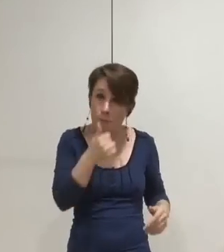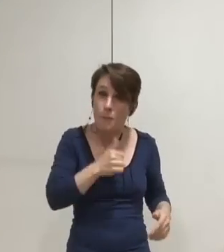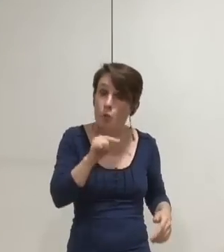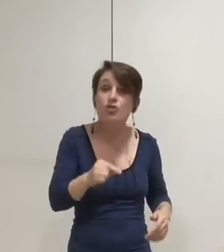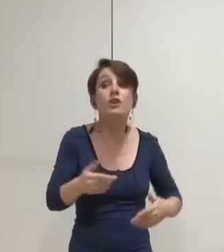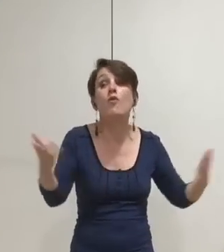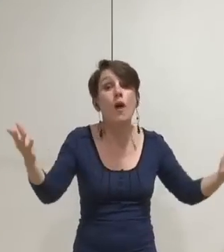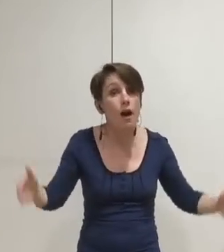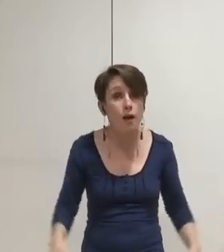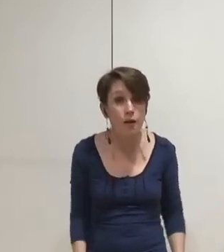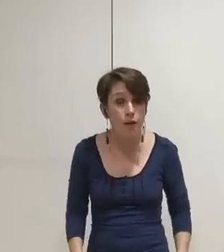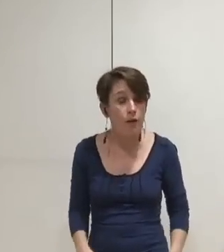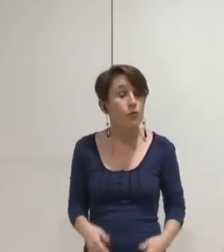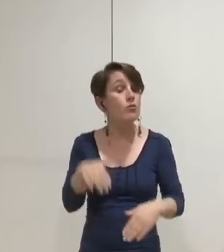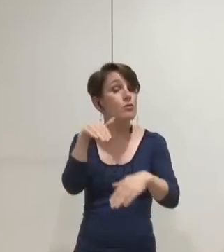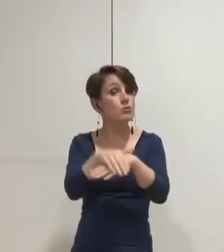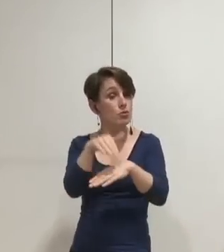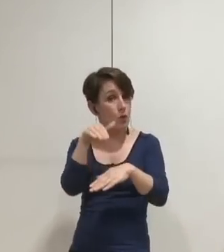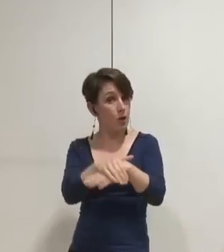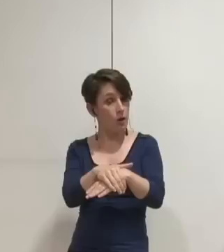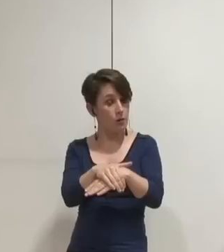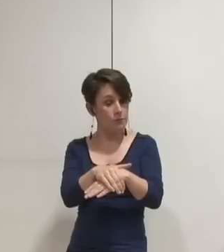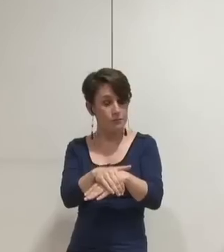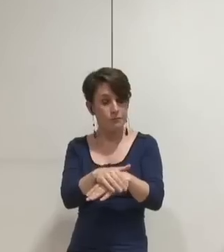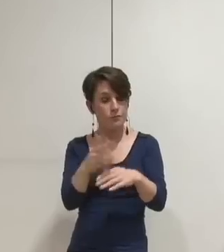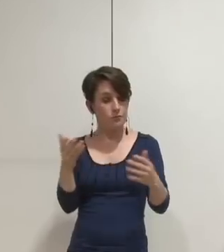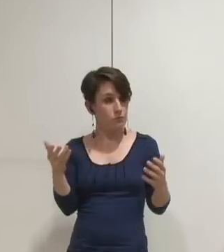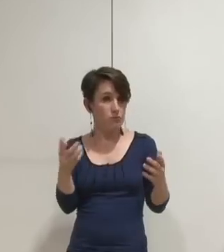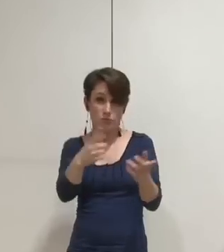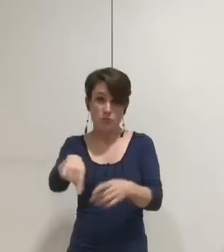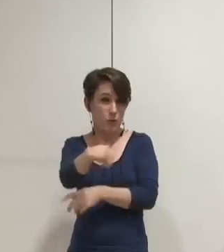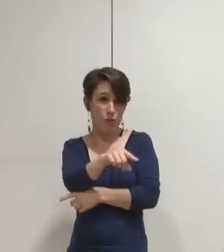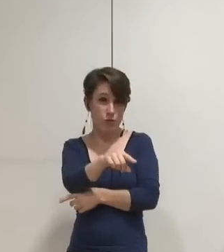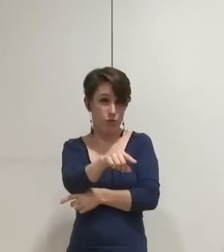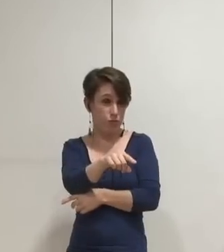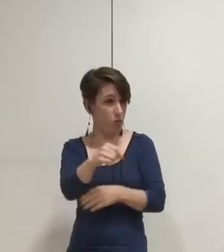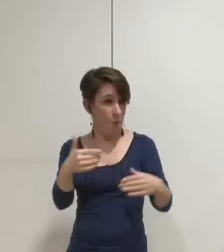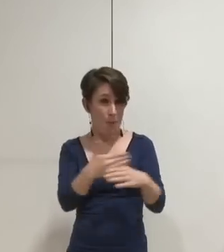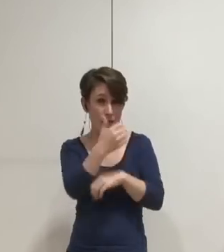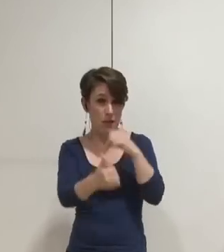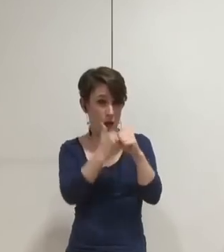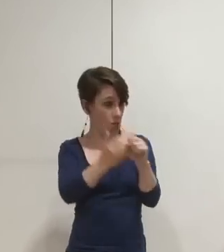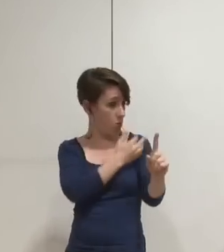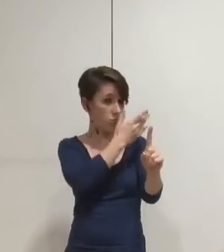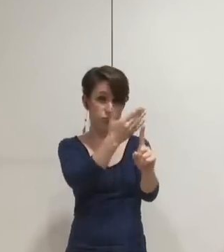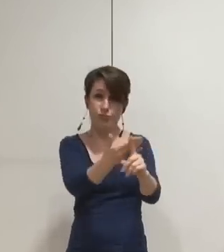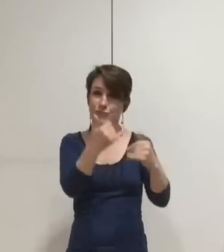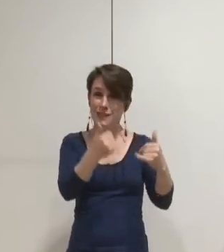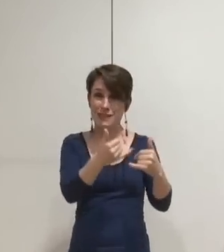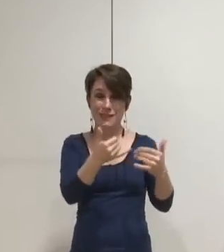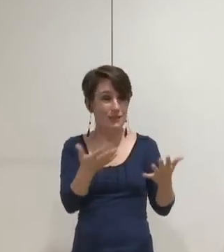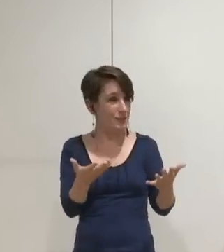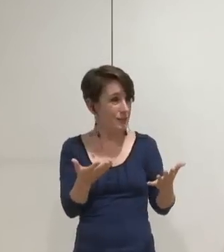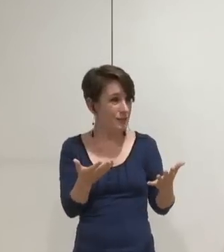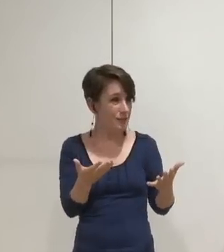voilà simplement ce soir vous êtes un an vous êtes là depuis un an vous avez une